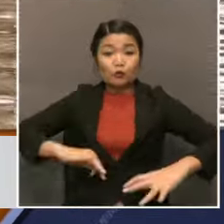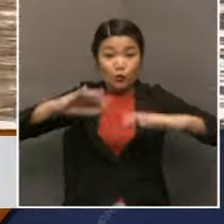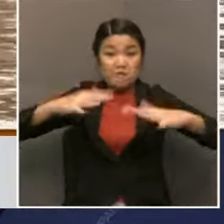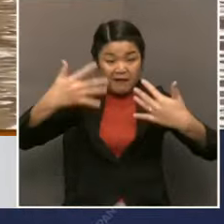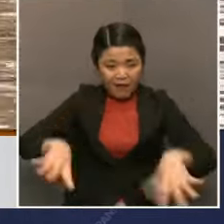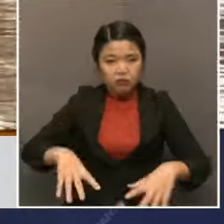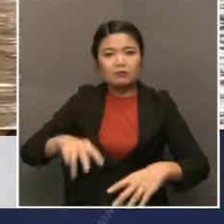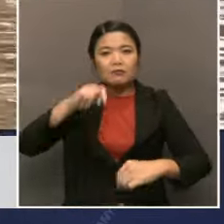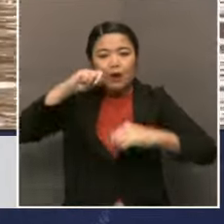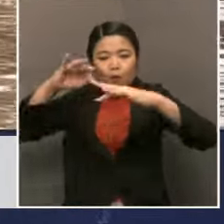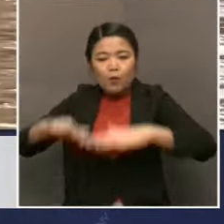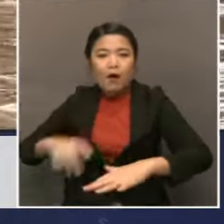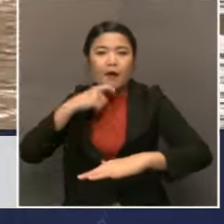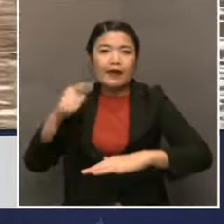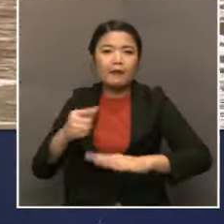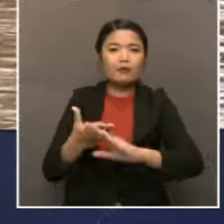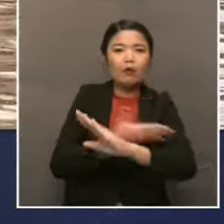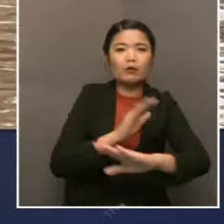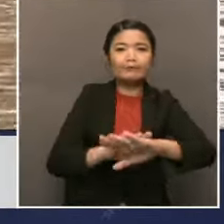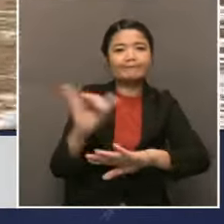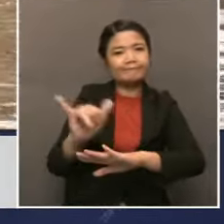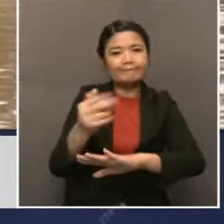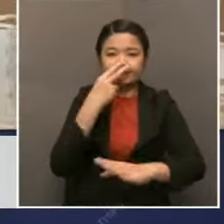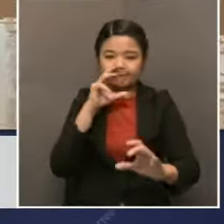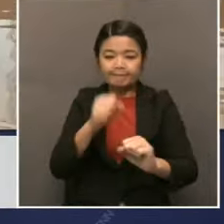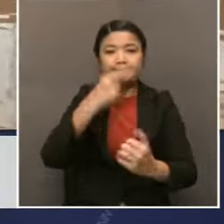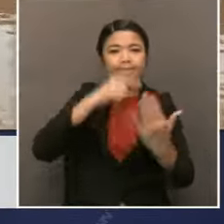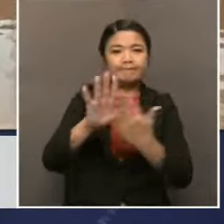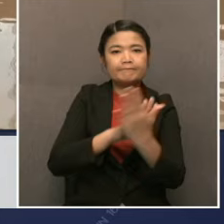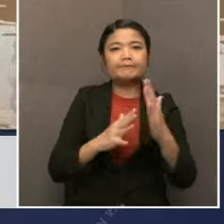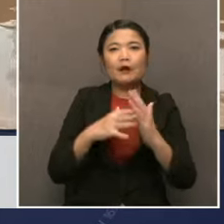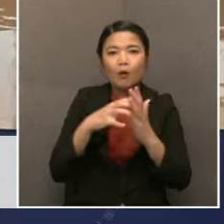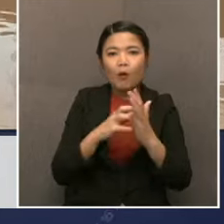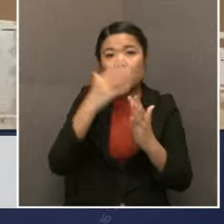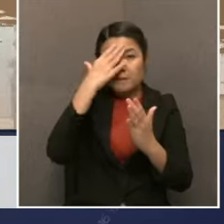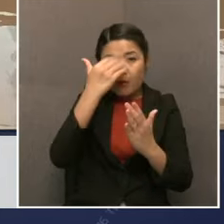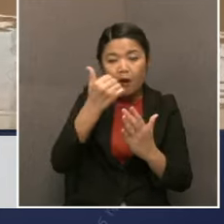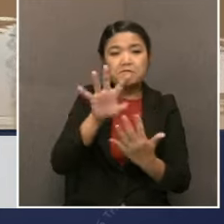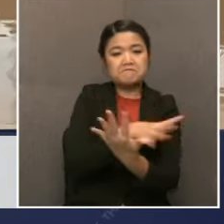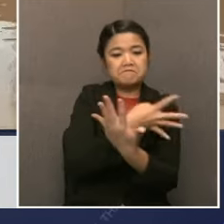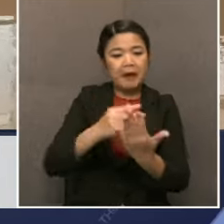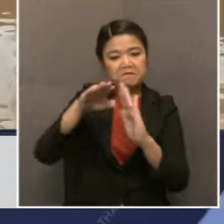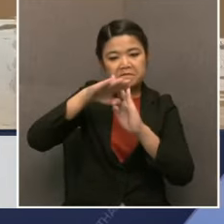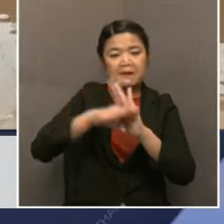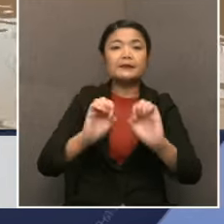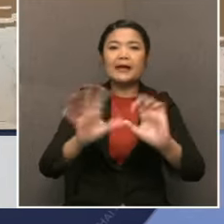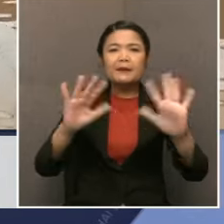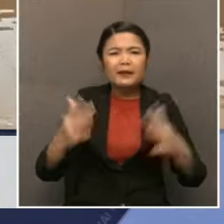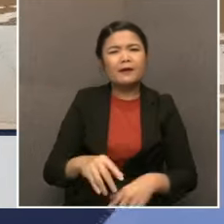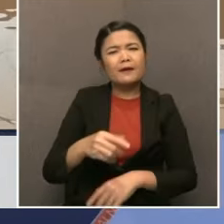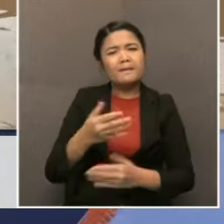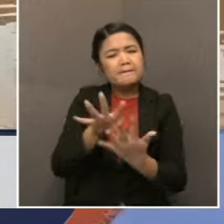ทผมมองเหจดอ่ขเราคก่เกิดภัยเพรว่เกดภัทผ่านมาเราทำแผนในกรมไมชดเจรเป็แผกกวางหม